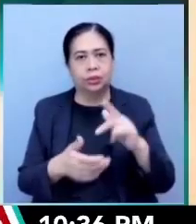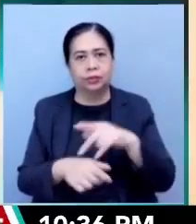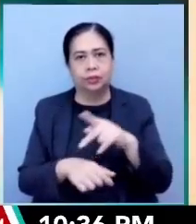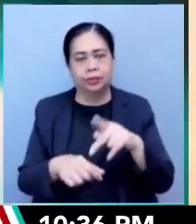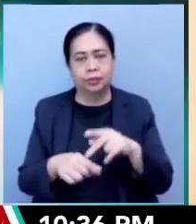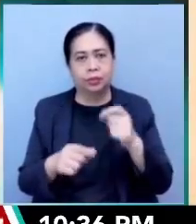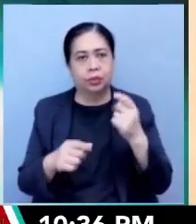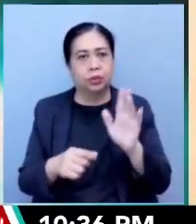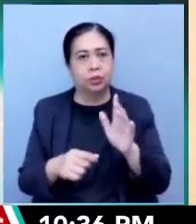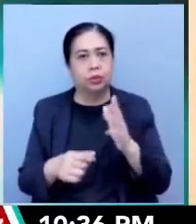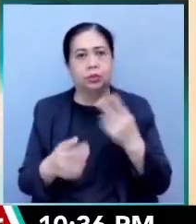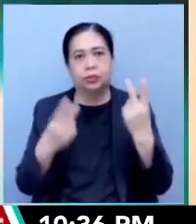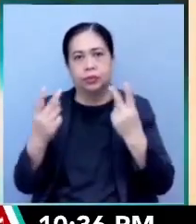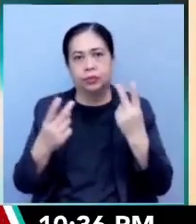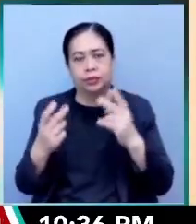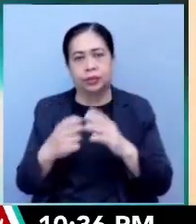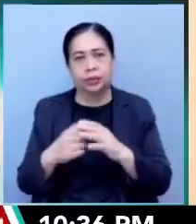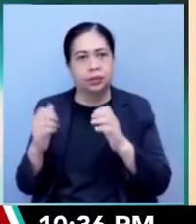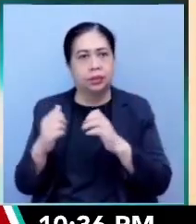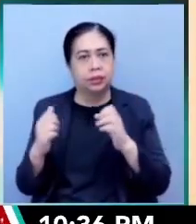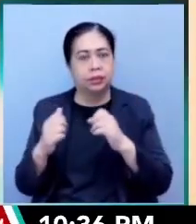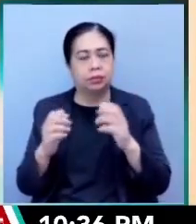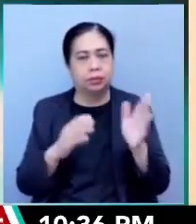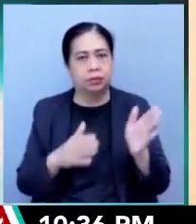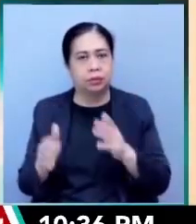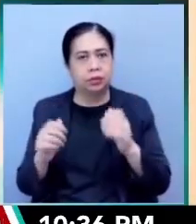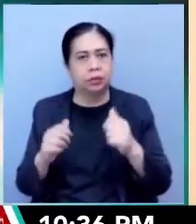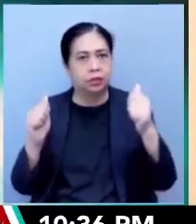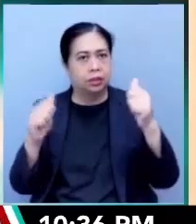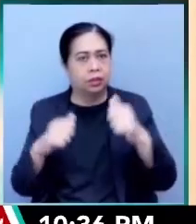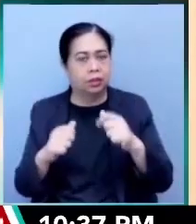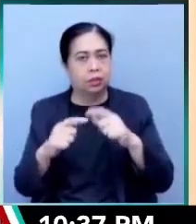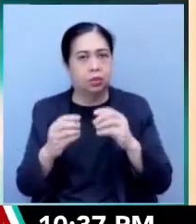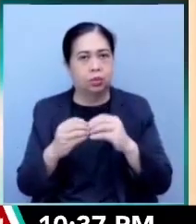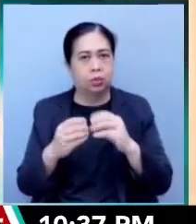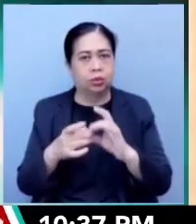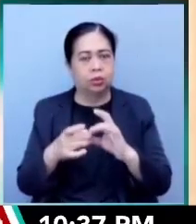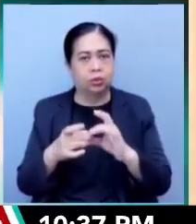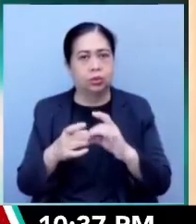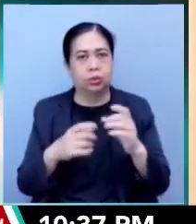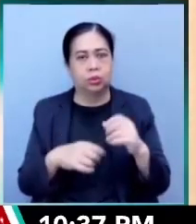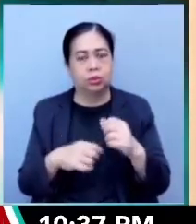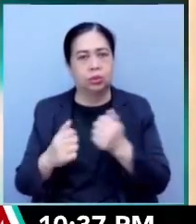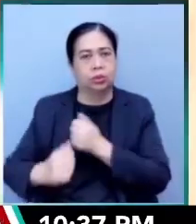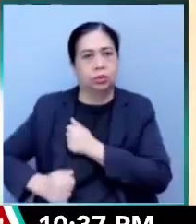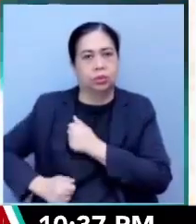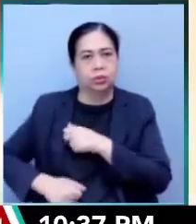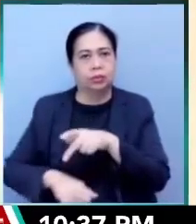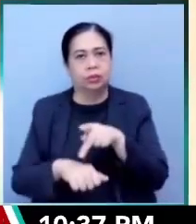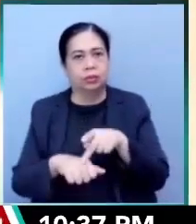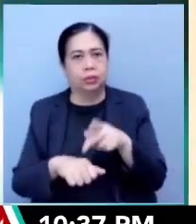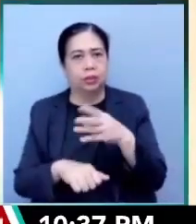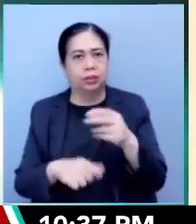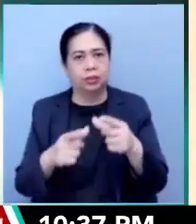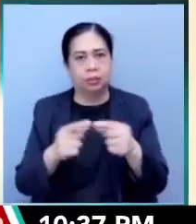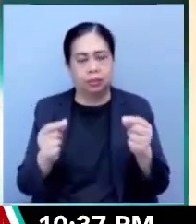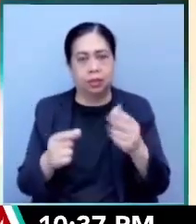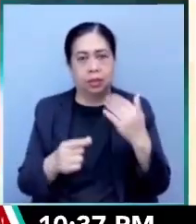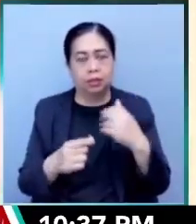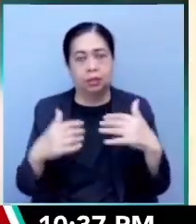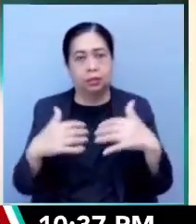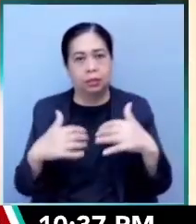official visit. Inaasahang mapaplandya ang isang kasunduan para paigtingin ang kooperasyon ng sandatang lakas na Pilipinas at Japan. Kasunod ng pulong,